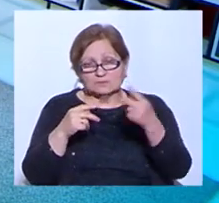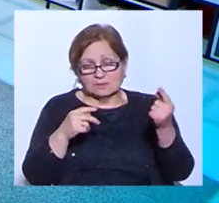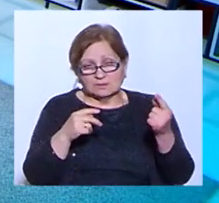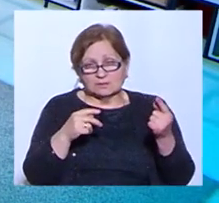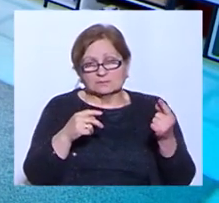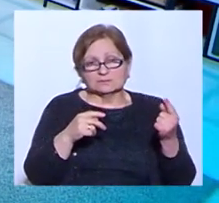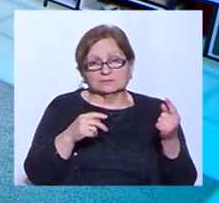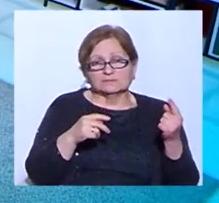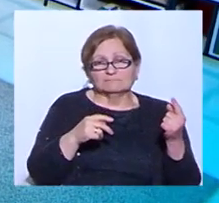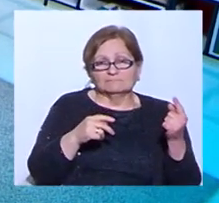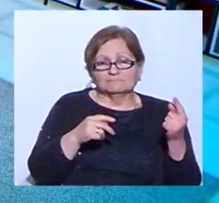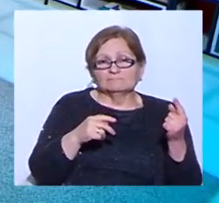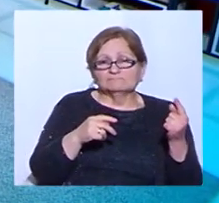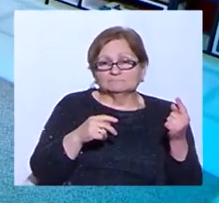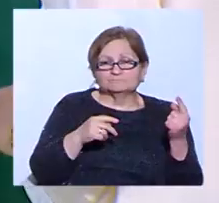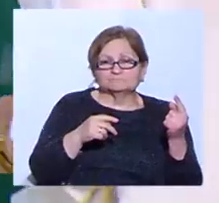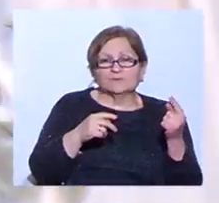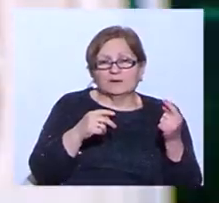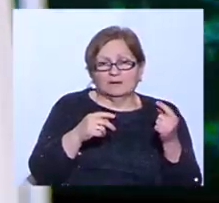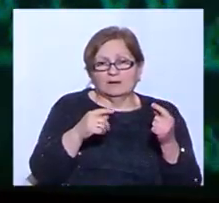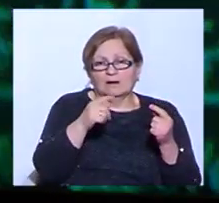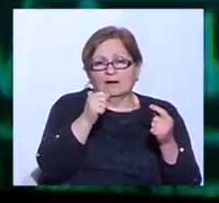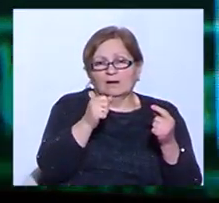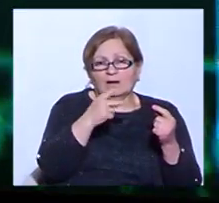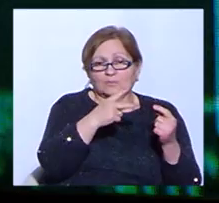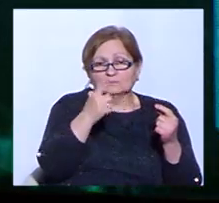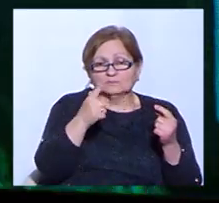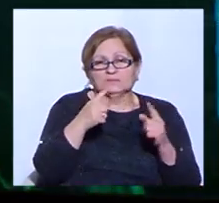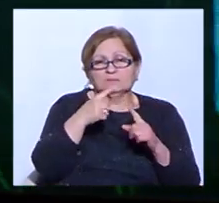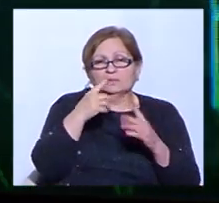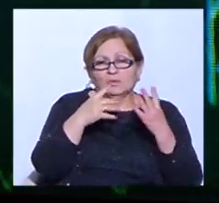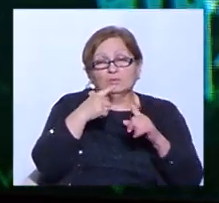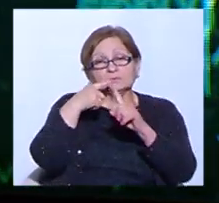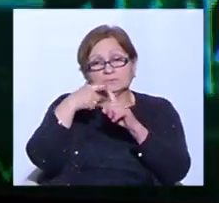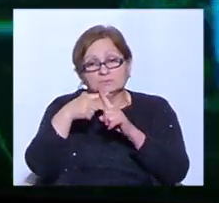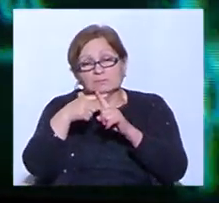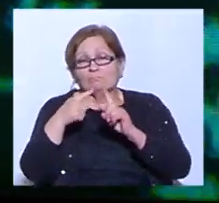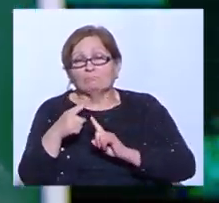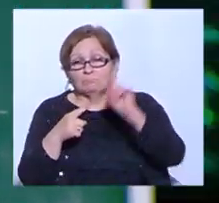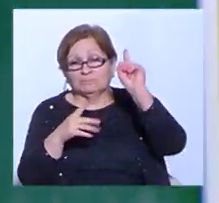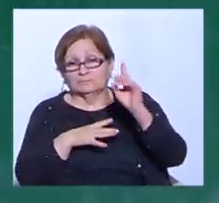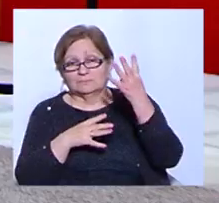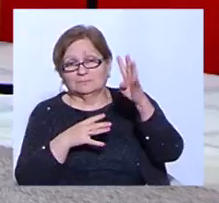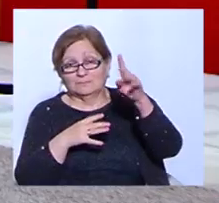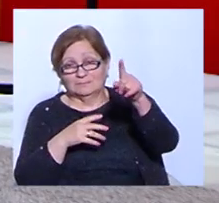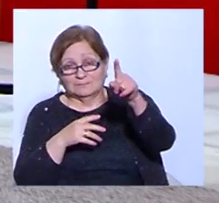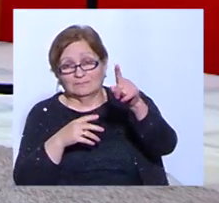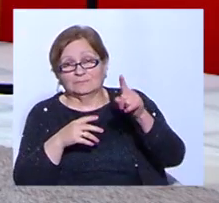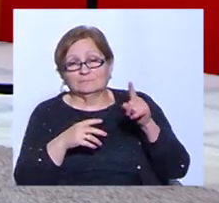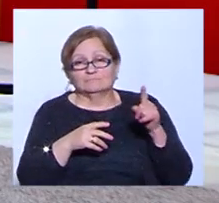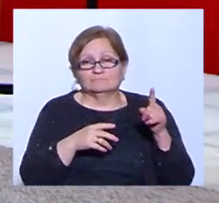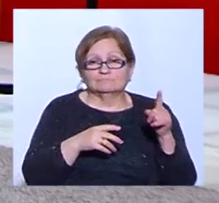ჩვენ შემთხვევაში A1 არის 4-ს, მიუმატო D გამრავლებული D,